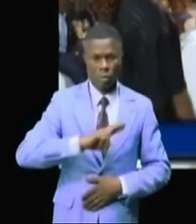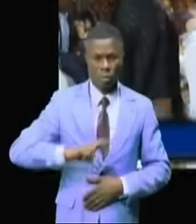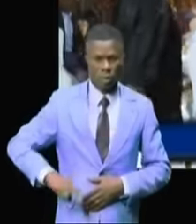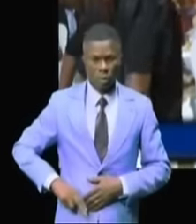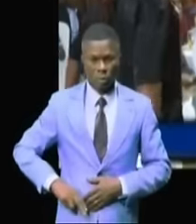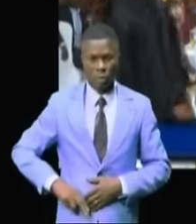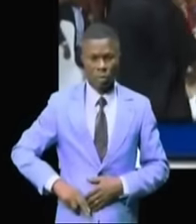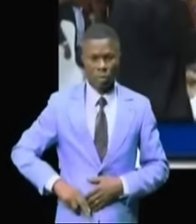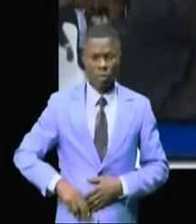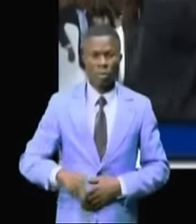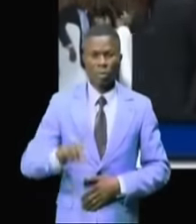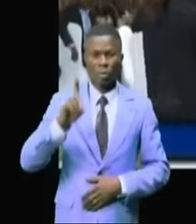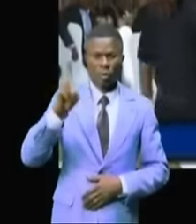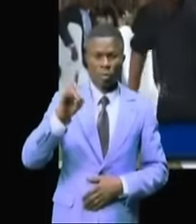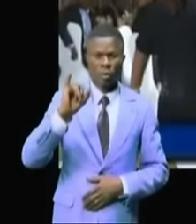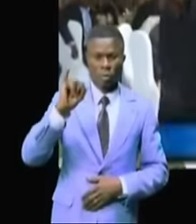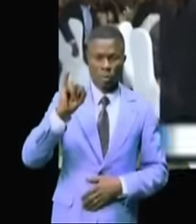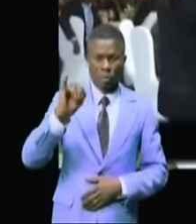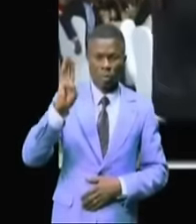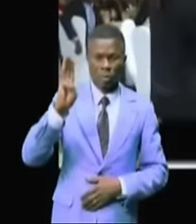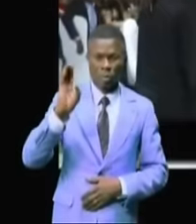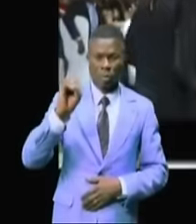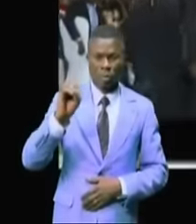islamique de Djibouti.